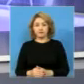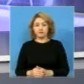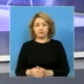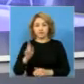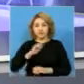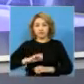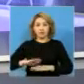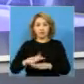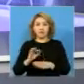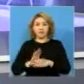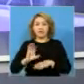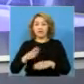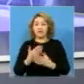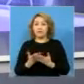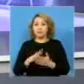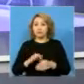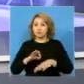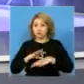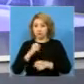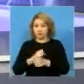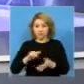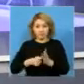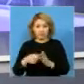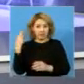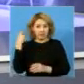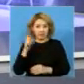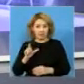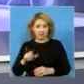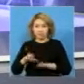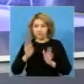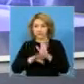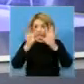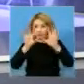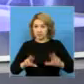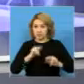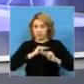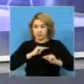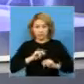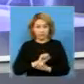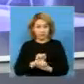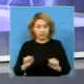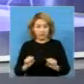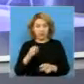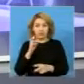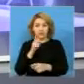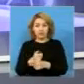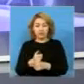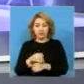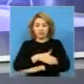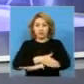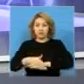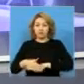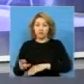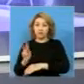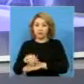Ел аумағында мигрант жедел алдын алу шарасы өтіп жатыр. Мақсат шетел азаматтарының заңсыз жұмыс істеуіне жол бермеу. Мемлекет шекарасын негізсіз